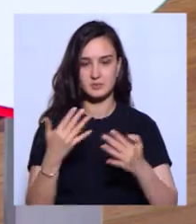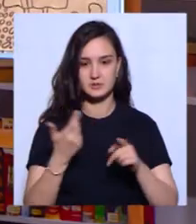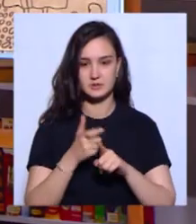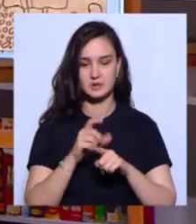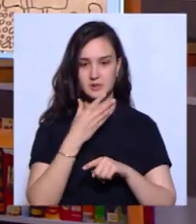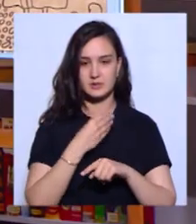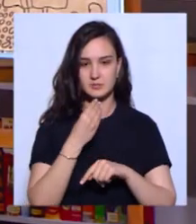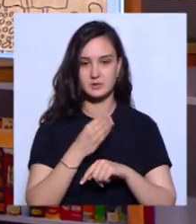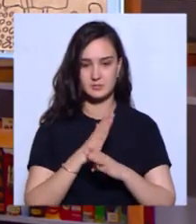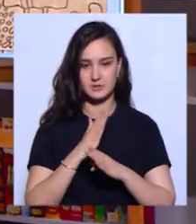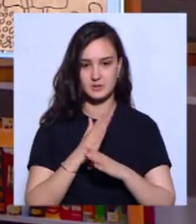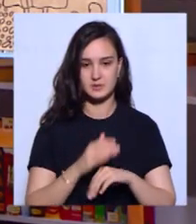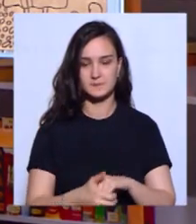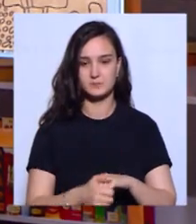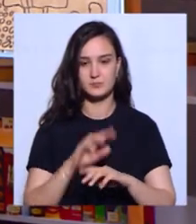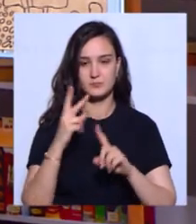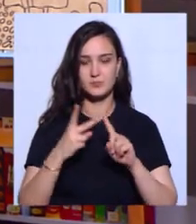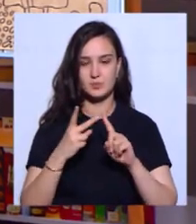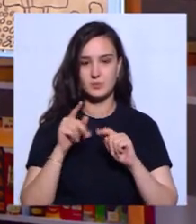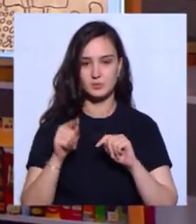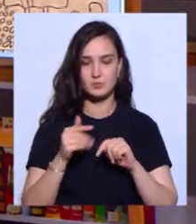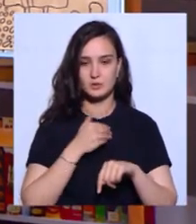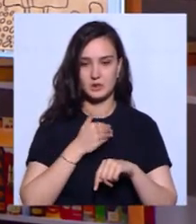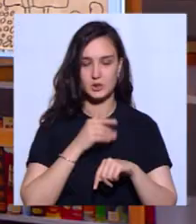არიან. მეორე გვინდათ ოქრა.